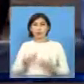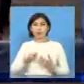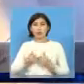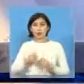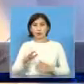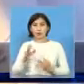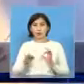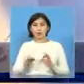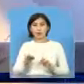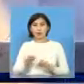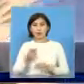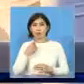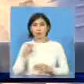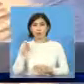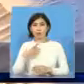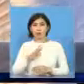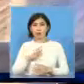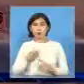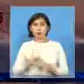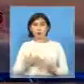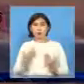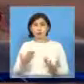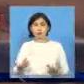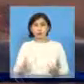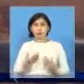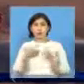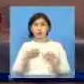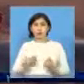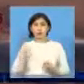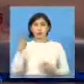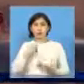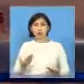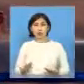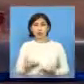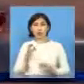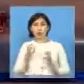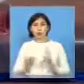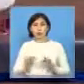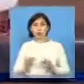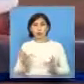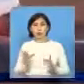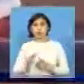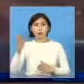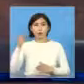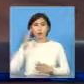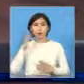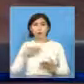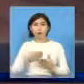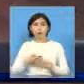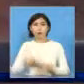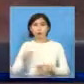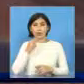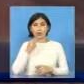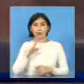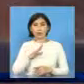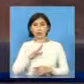и нормализации кровотока. Таким образом, придерживаясь здорового образа жизни, нормализовав сон и добавив в свой рацион